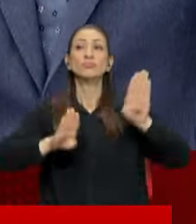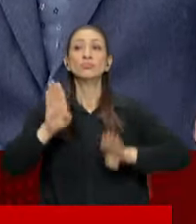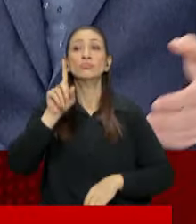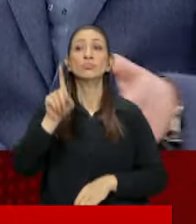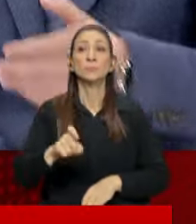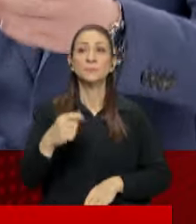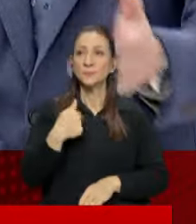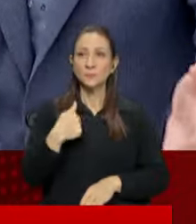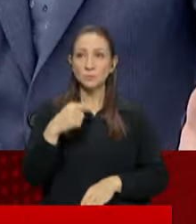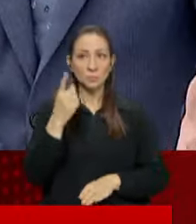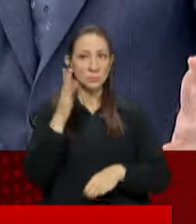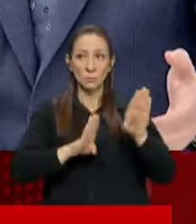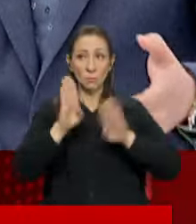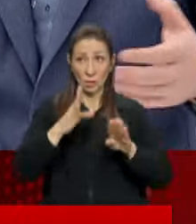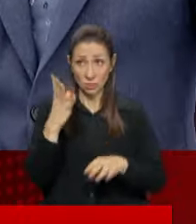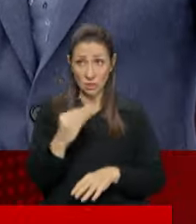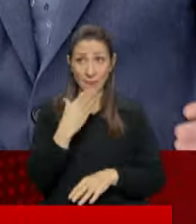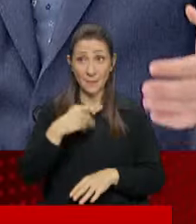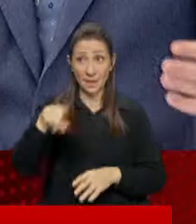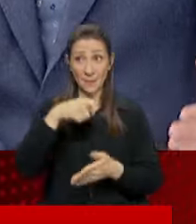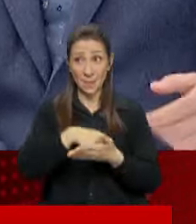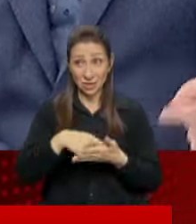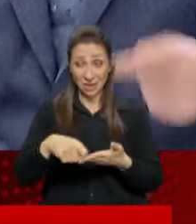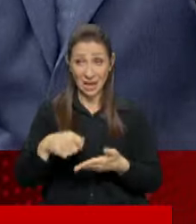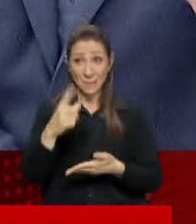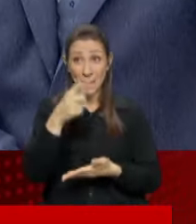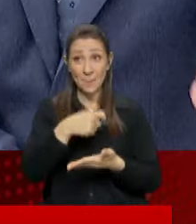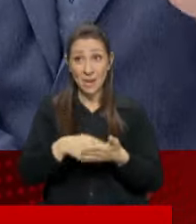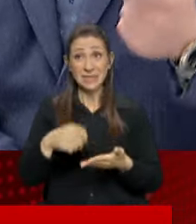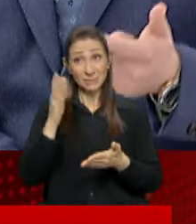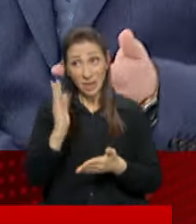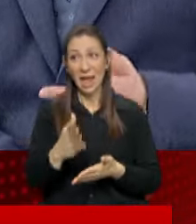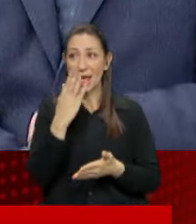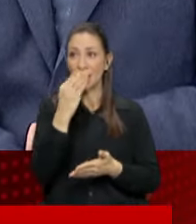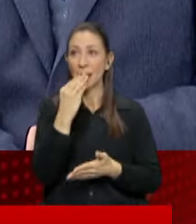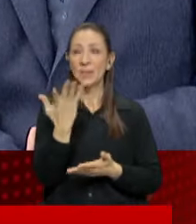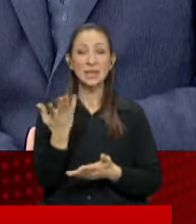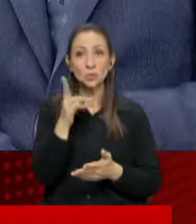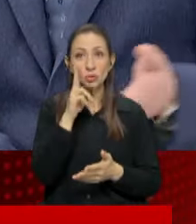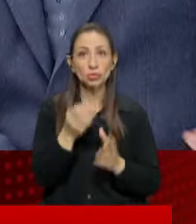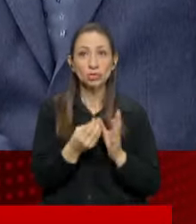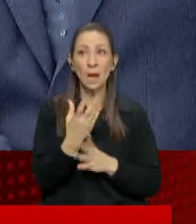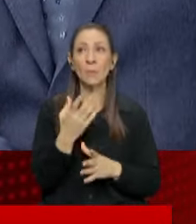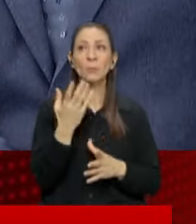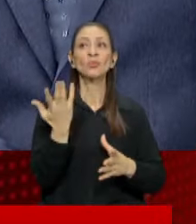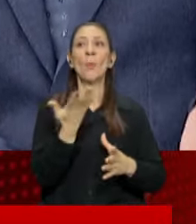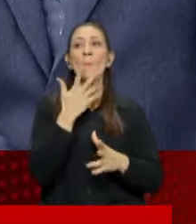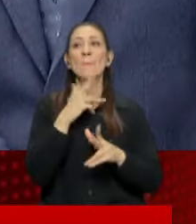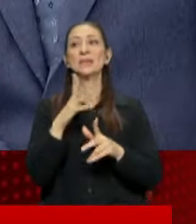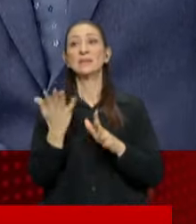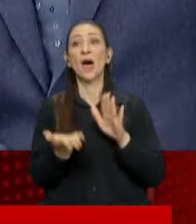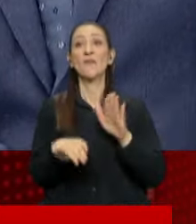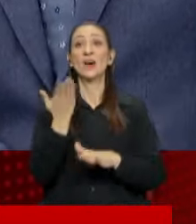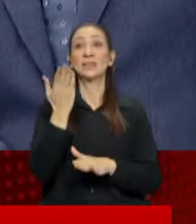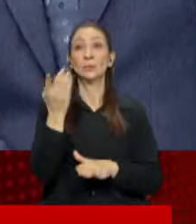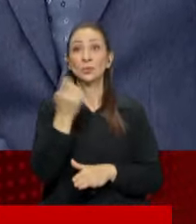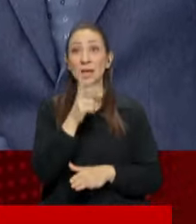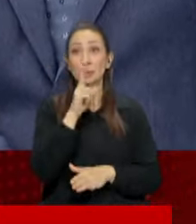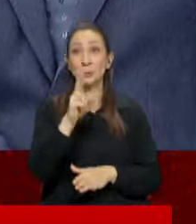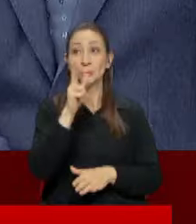götürüyorlar. Bizde mesela böyle bir referandum olsa, emekli maaşlarına bir maaş kadar olsa o ikramiye diye, nasıl bir sonuç çıkar? Muhtemelen çok benzer, belki daha da yüksek.